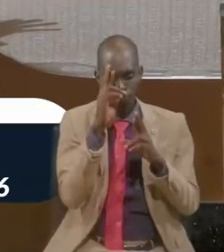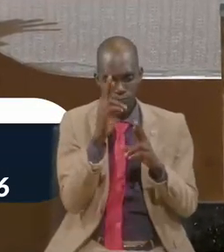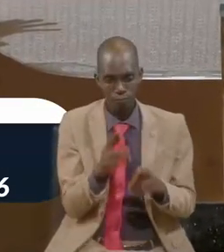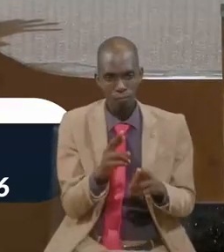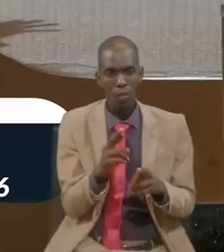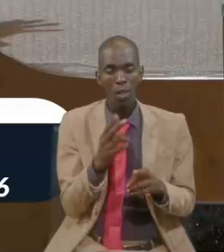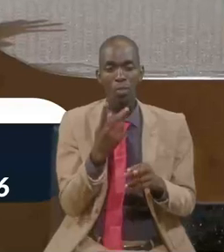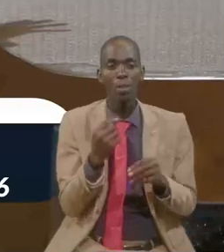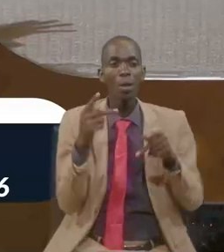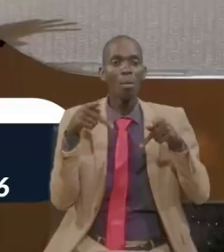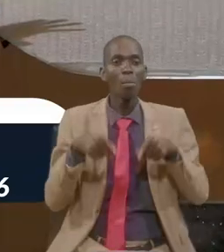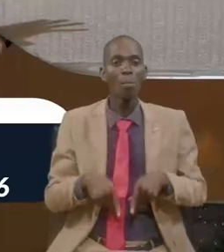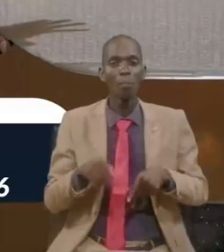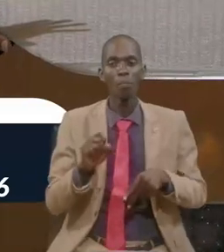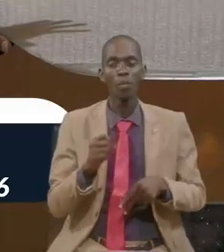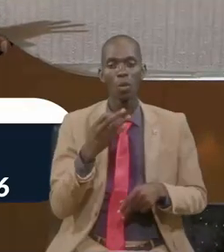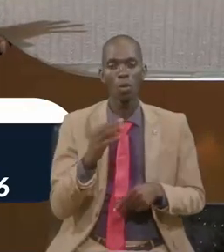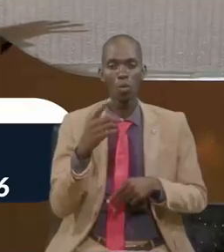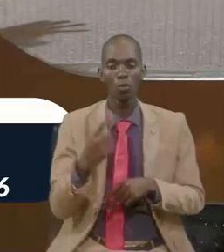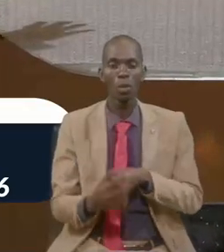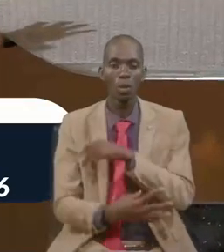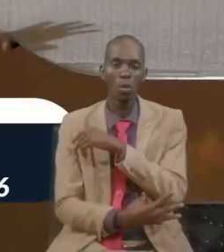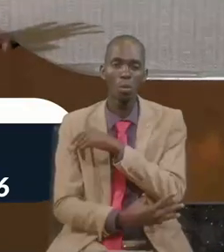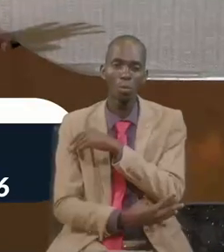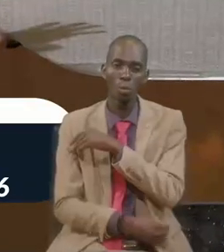point égard à la personne du pauvre.